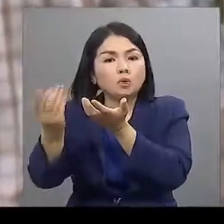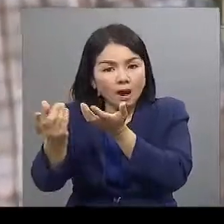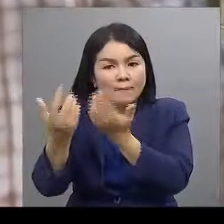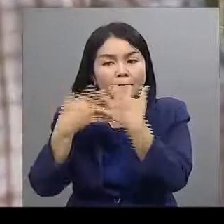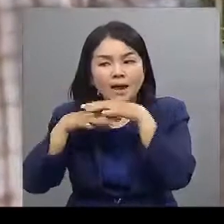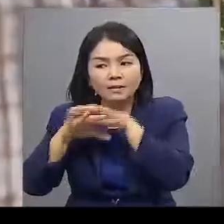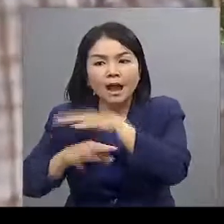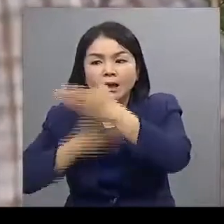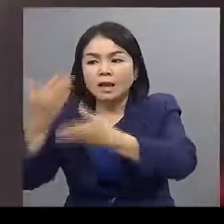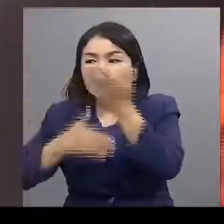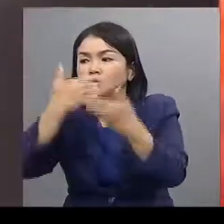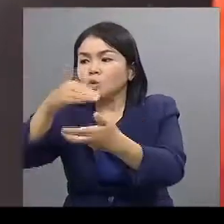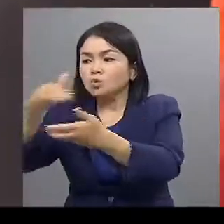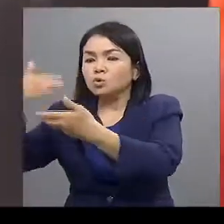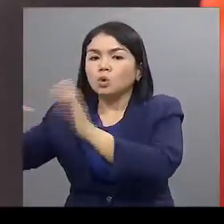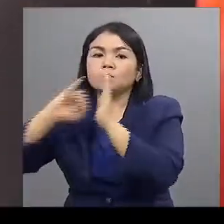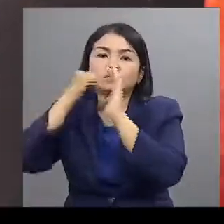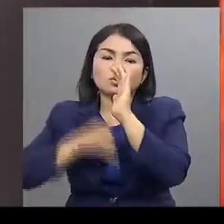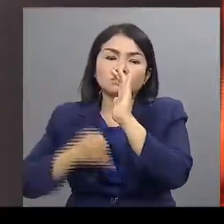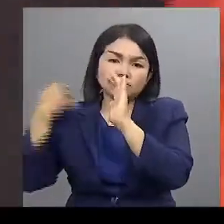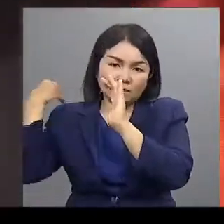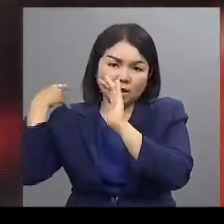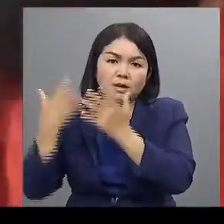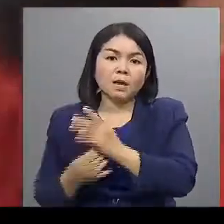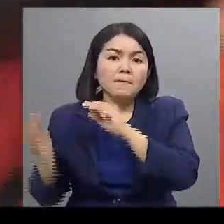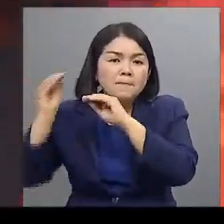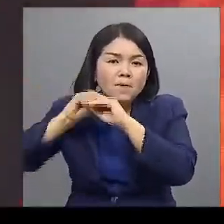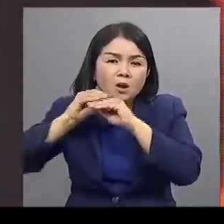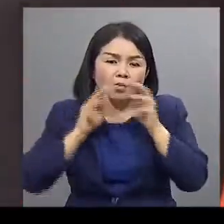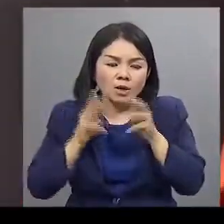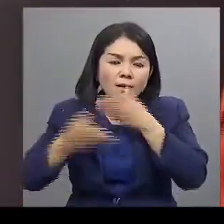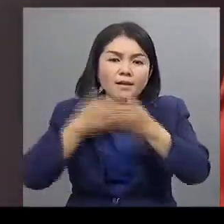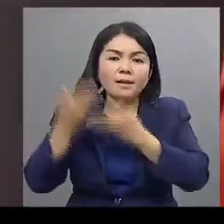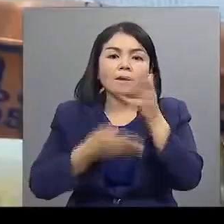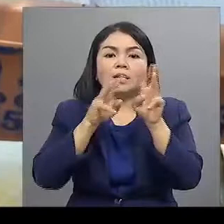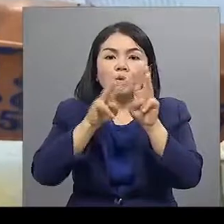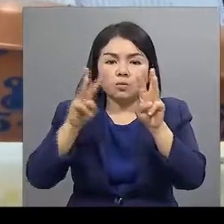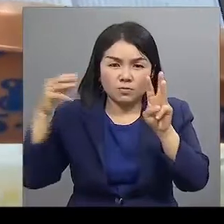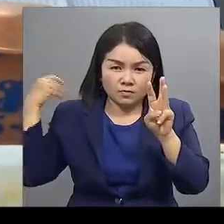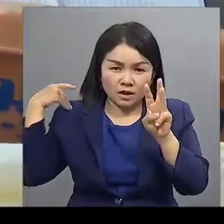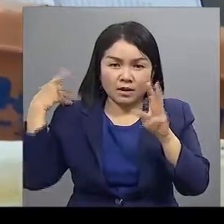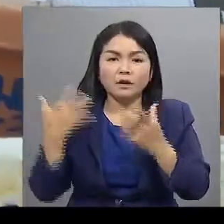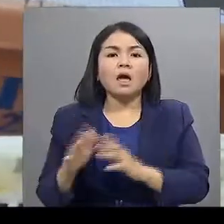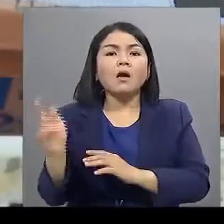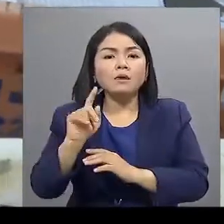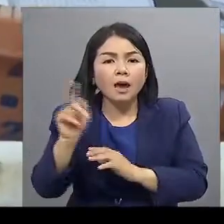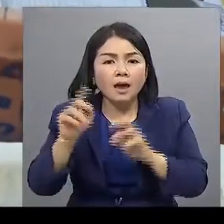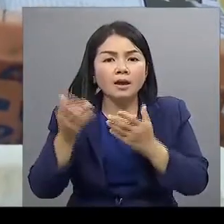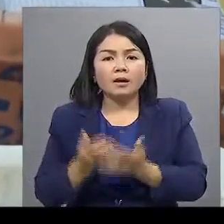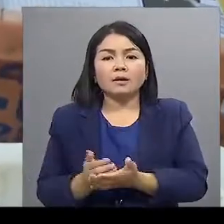ที่ตามจังหวัดต่างๆเพิ่มช่องทางการขายออนไลน์ให้มากขึ้นรวมถึงให้ห้างสรรพสินค้าขนาดใ